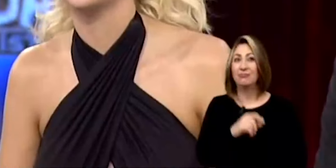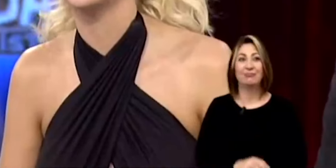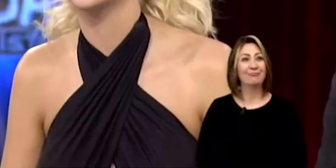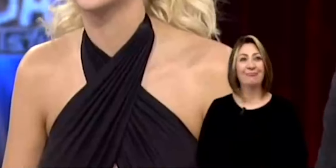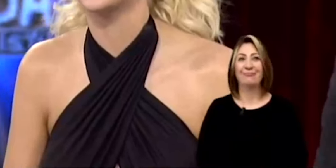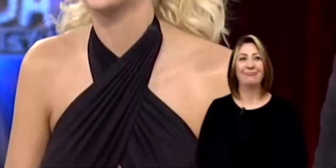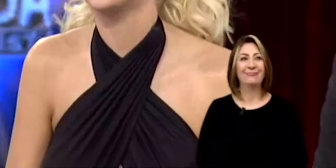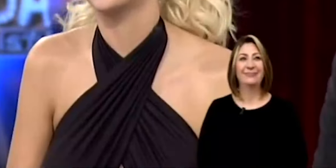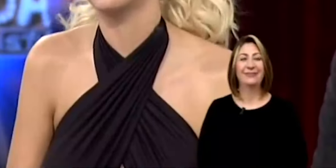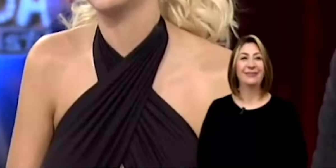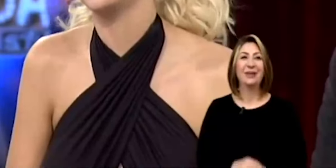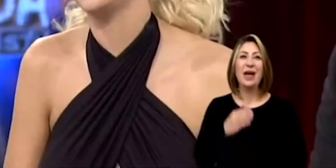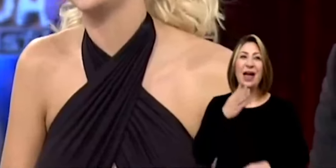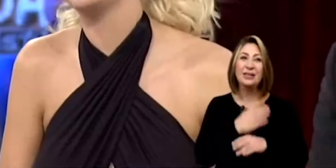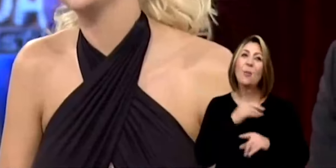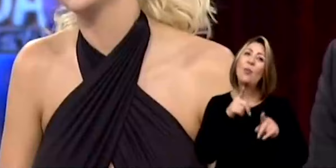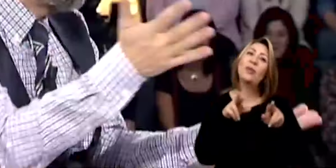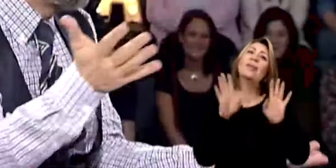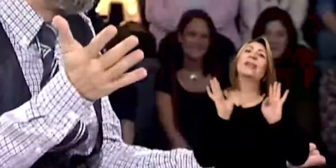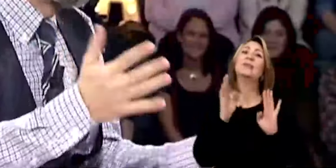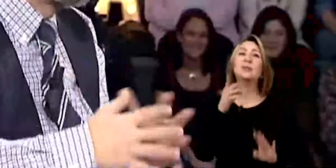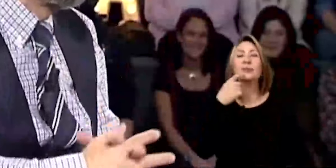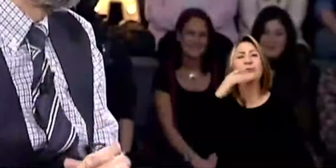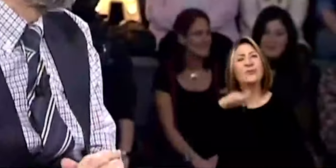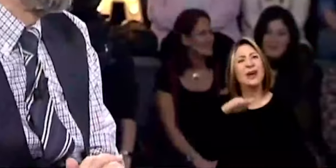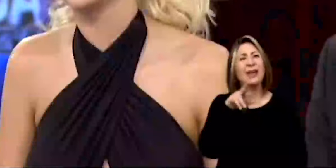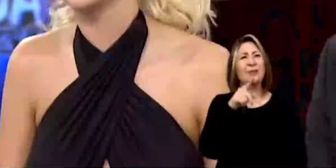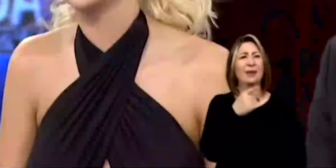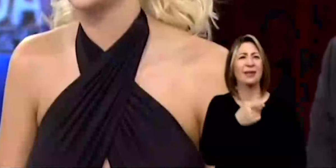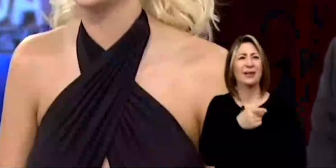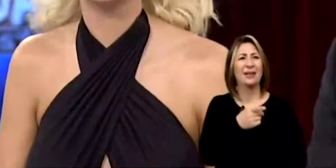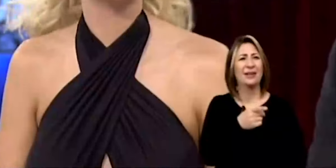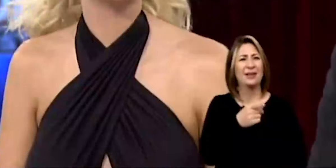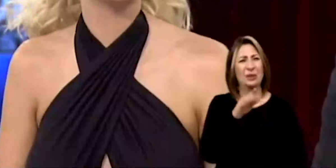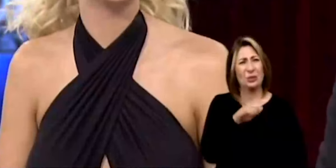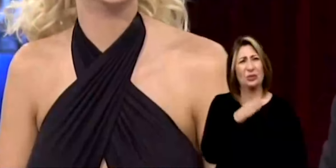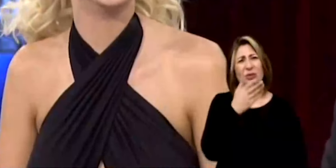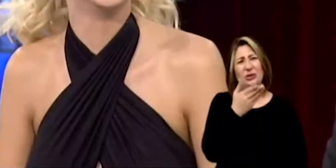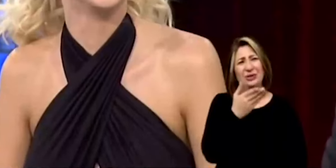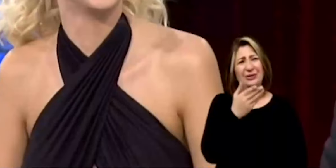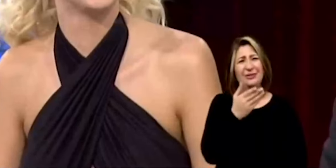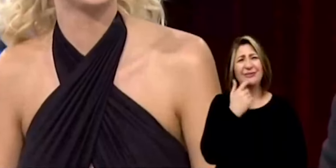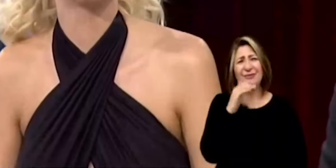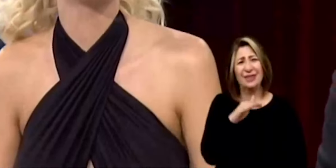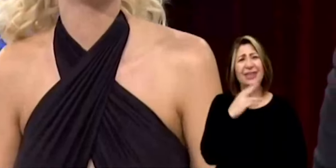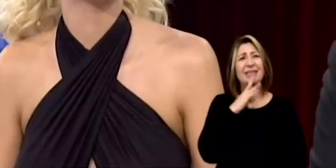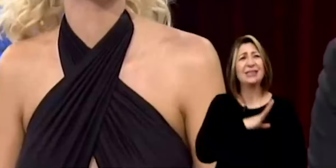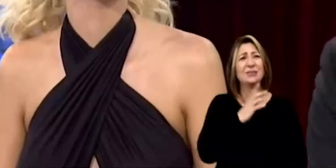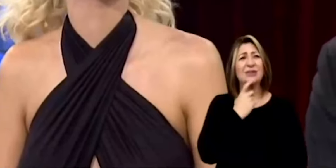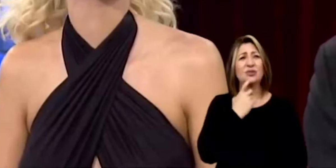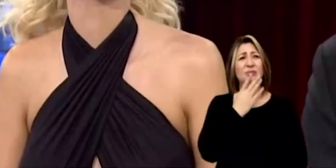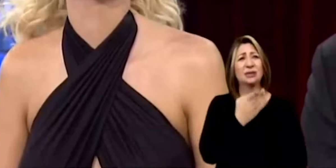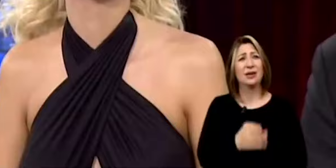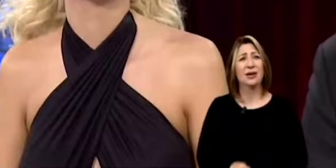Hayır. Aslında küçükken böyle değildim. Siz çok küçük geliyorsunuz benim gözüme. Küçük çok, zaten. Çok. Kızımız yaşında